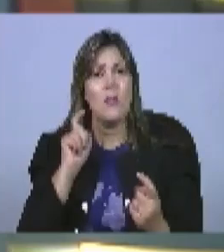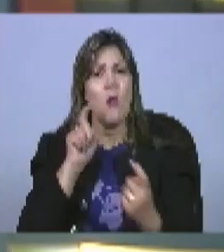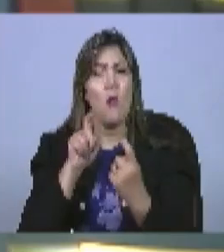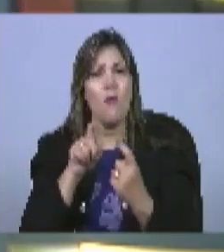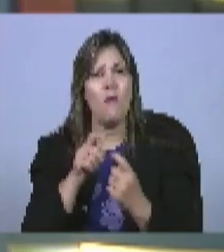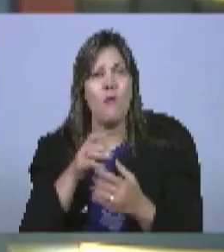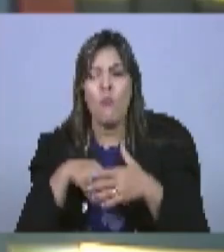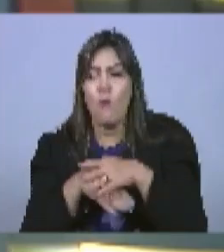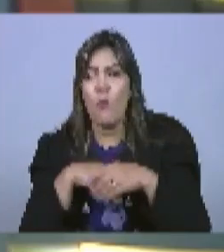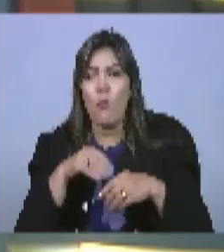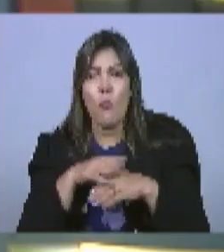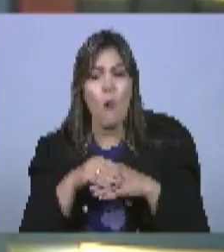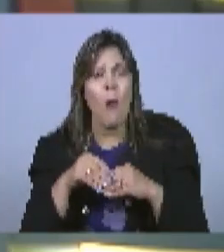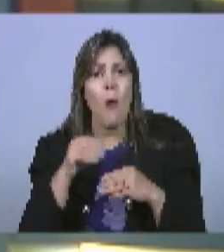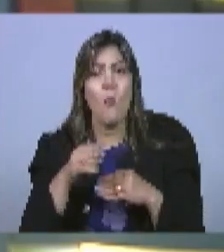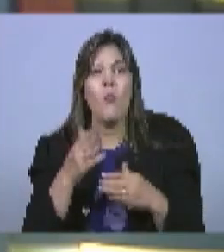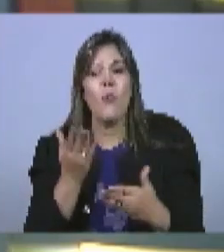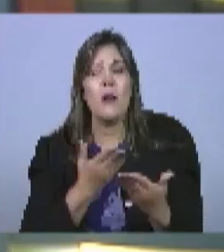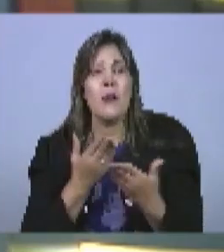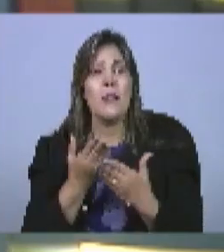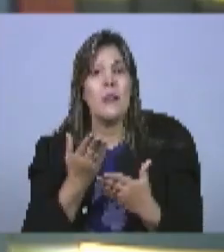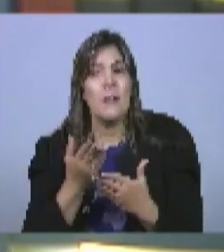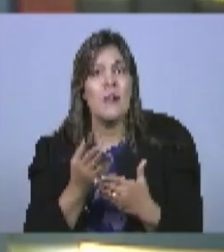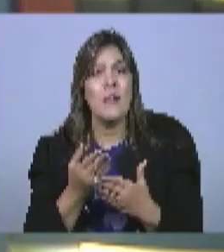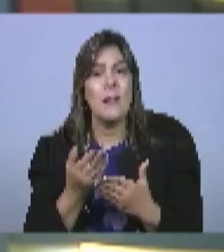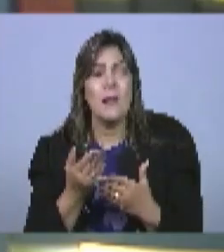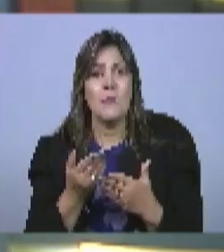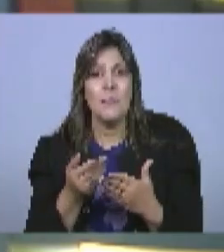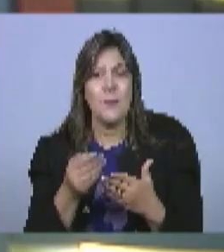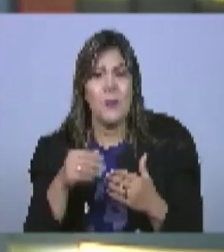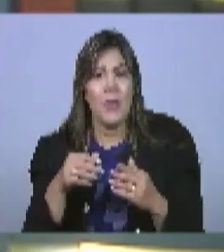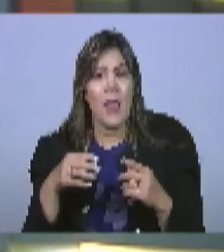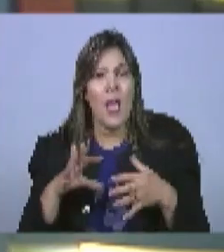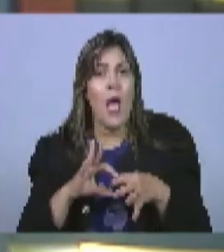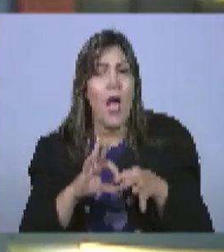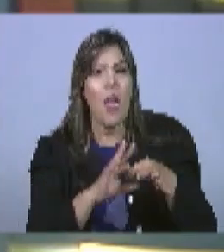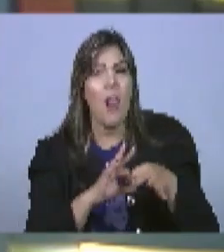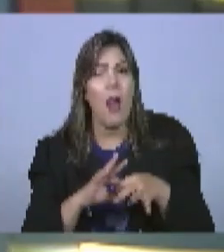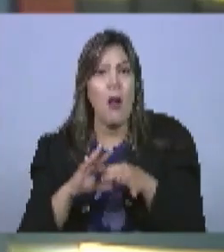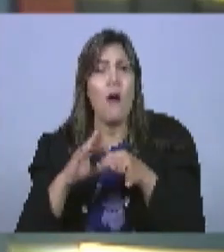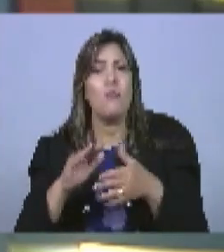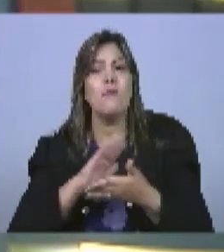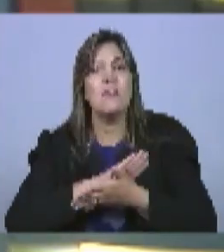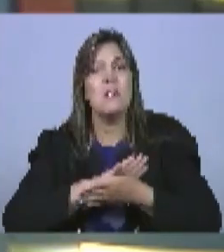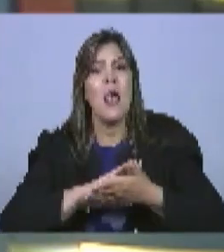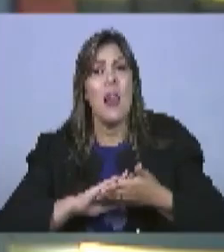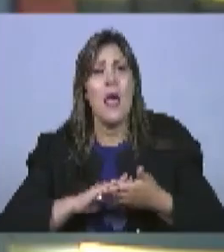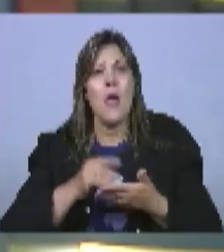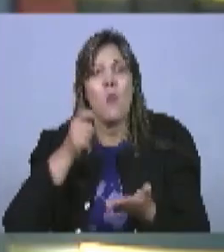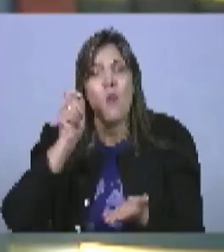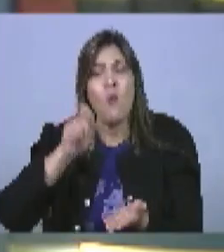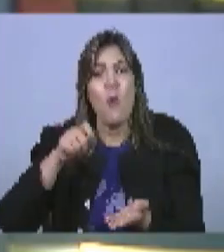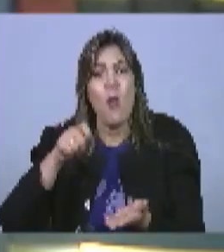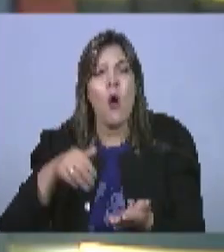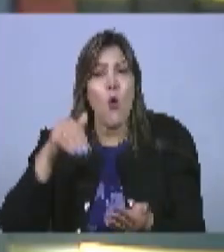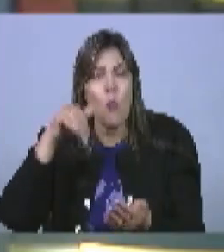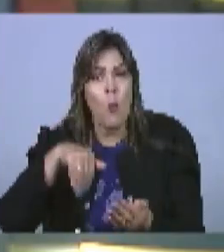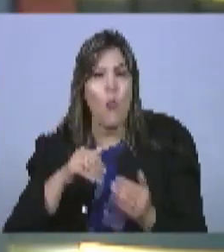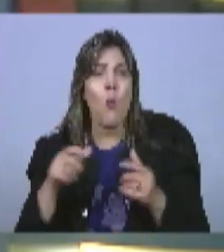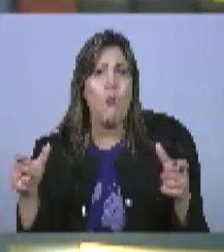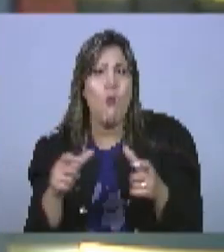ومحاوله ارساء جذور علاقات تقوم على السلام والحكم الرشيد داخل